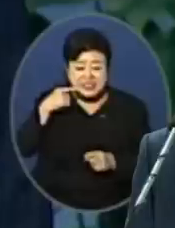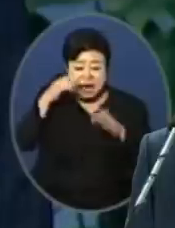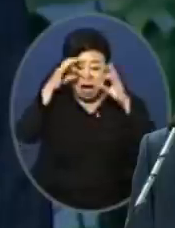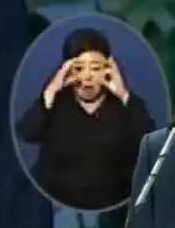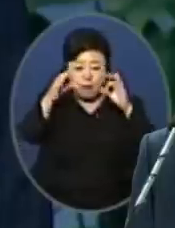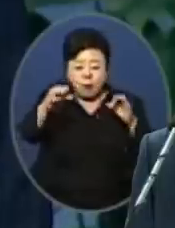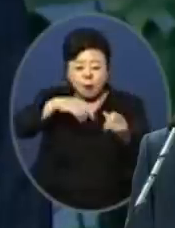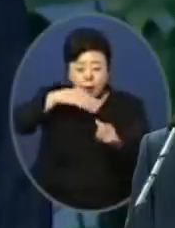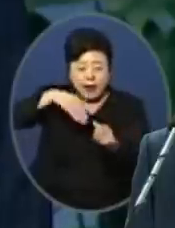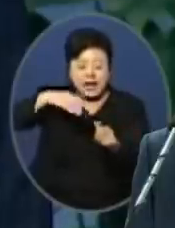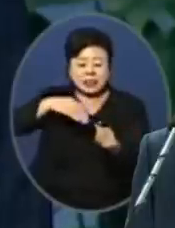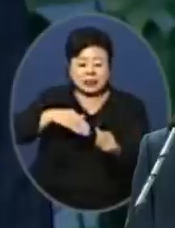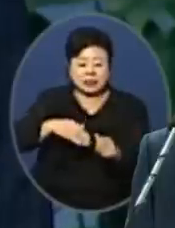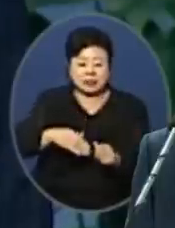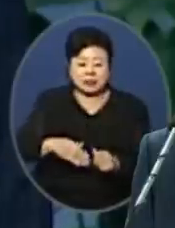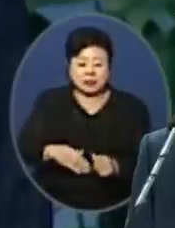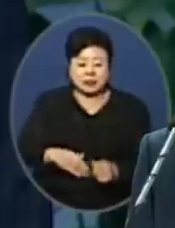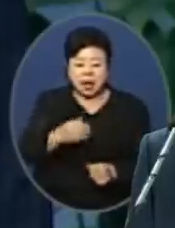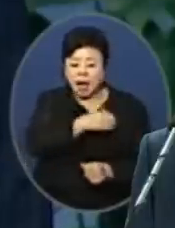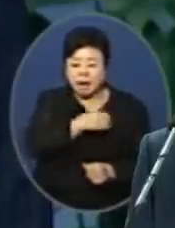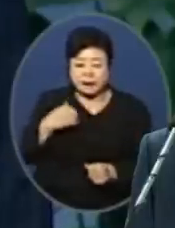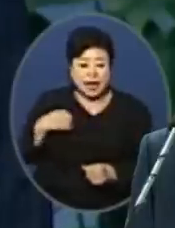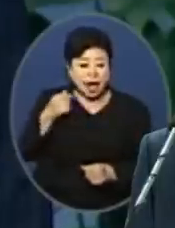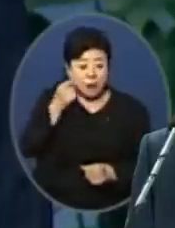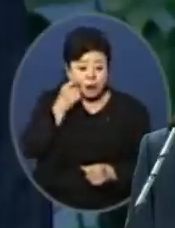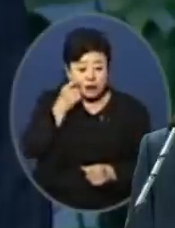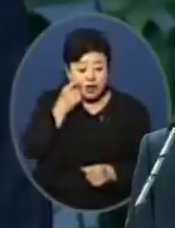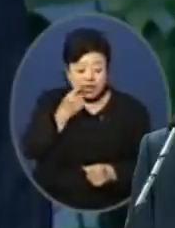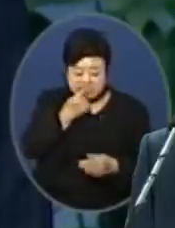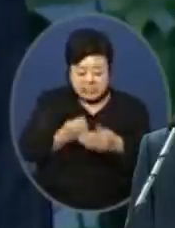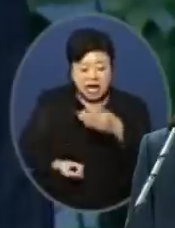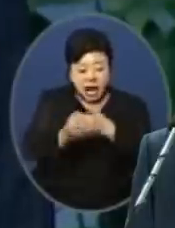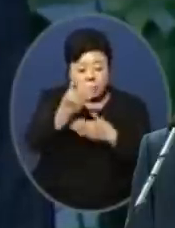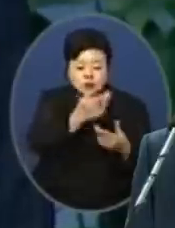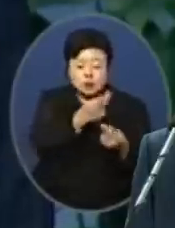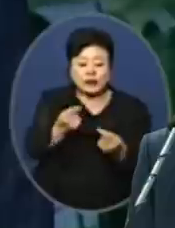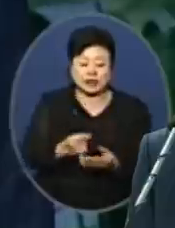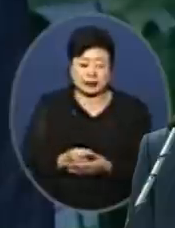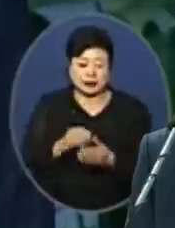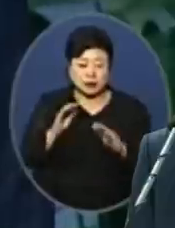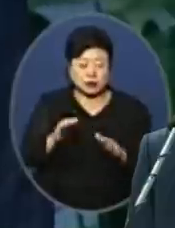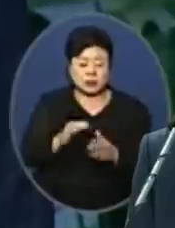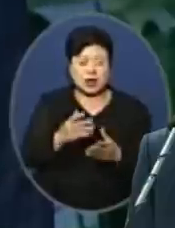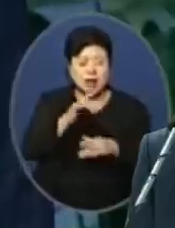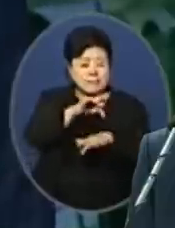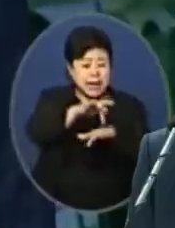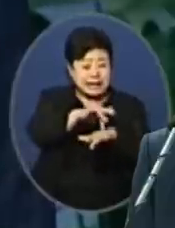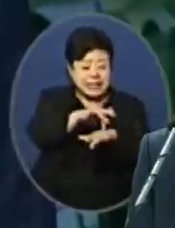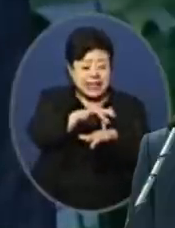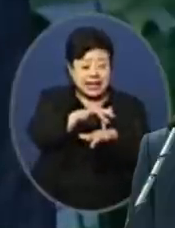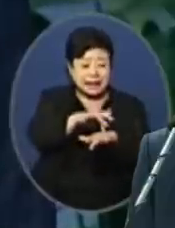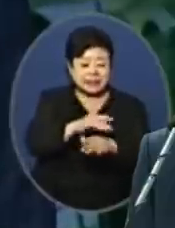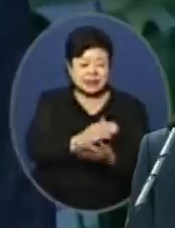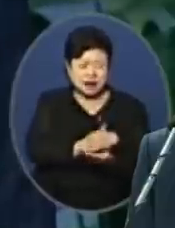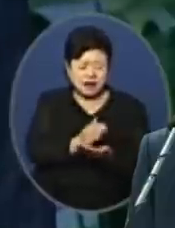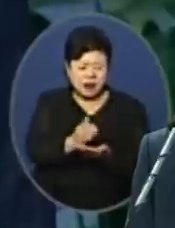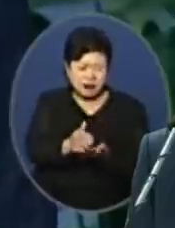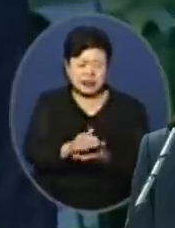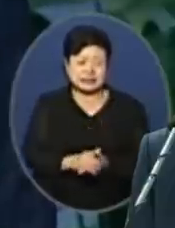피를 문설주에 발라놓은 그날은 감당하지 못하고 항복한 것처럼 오늘날 마귀가